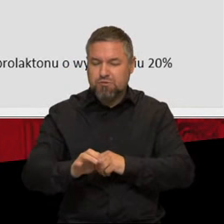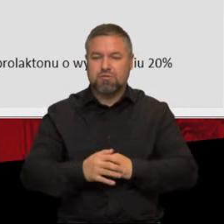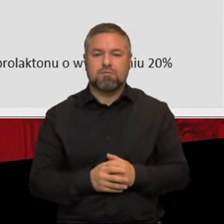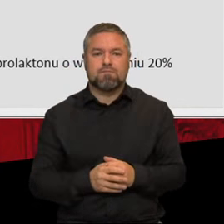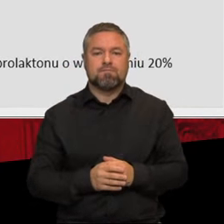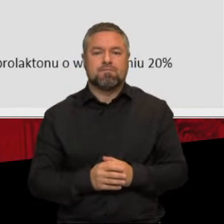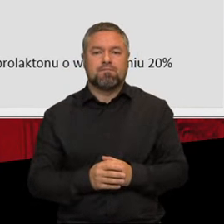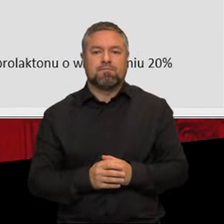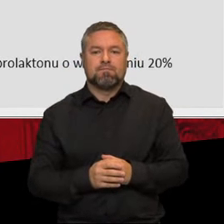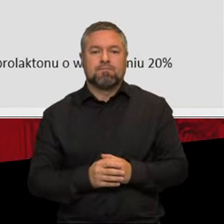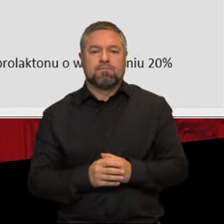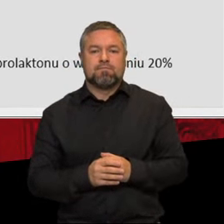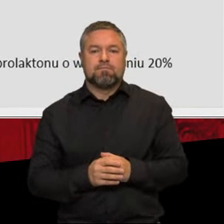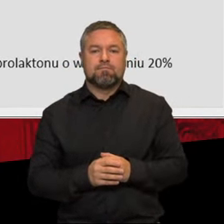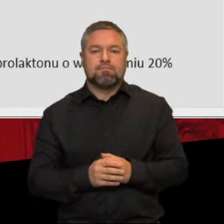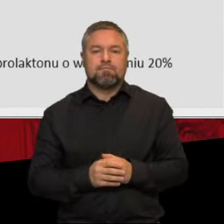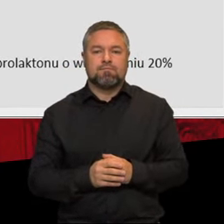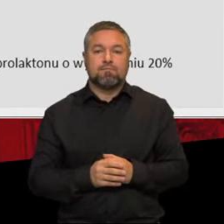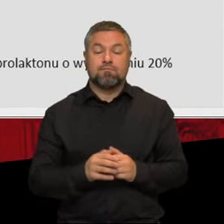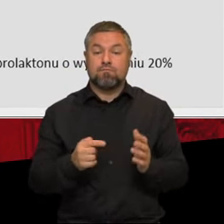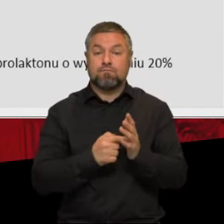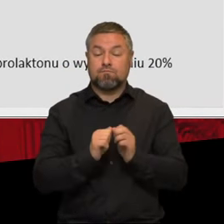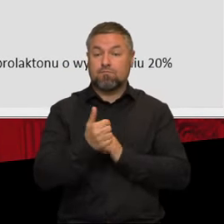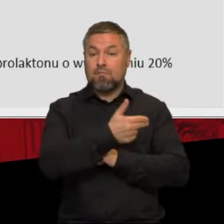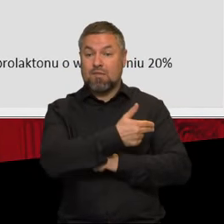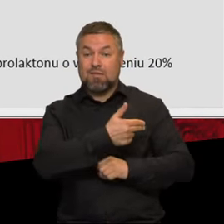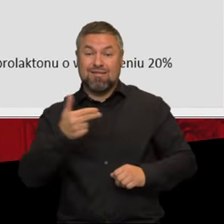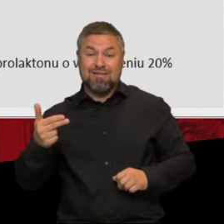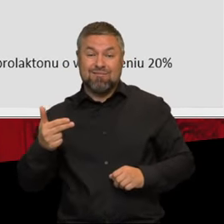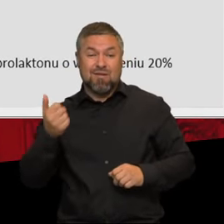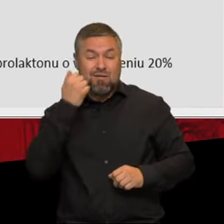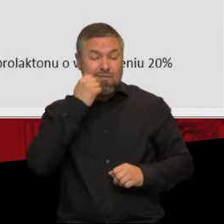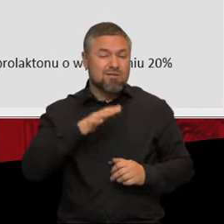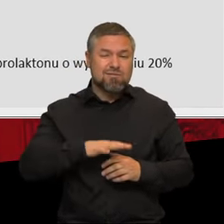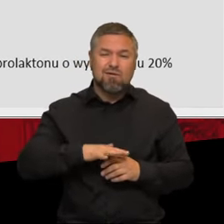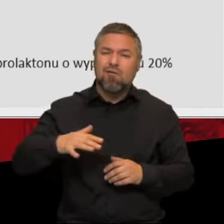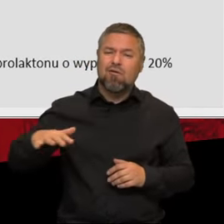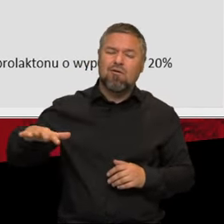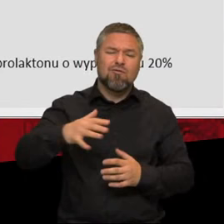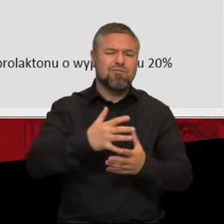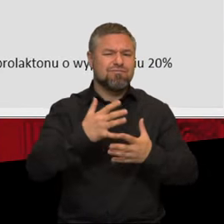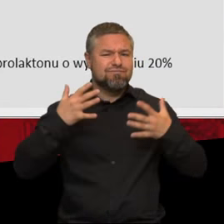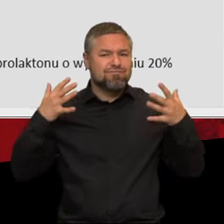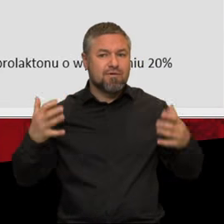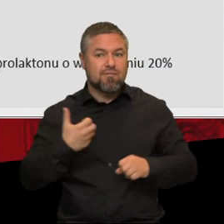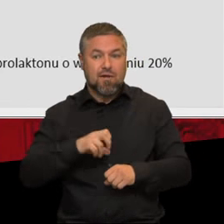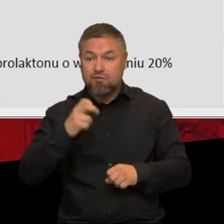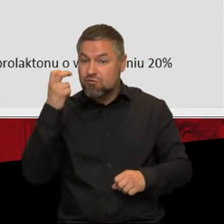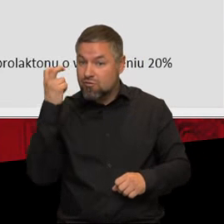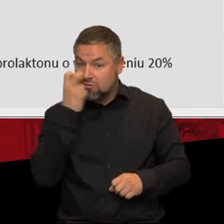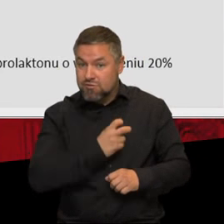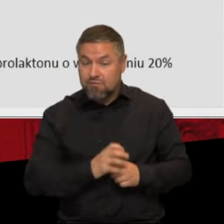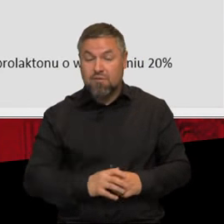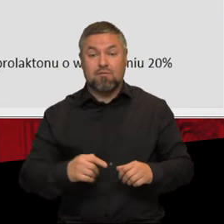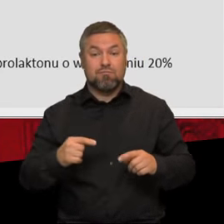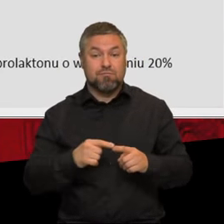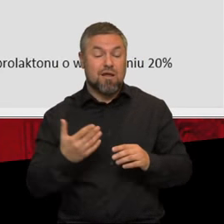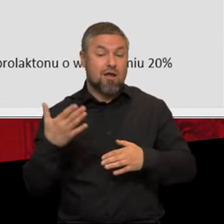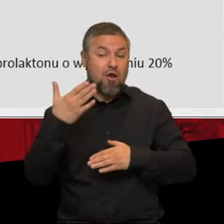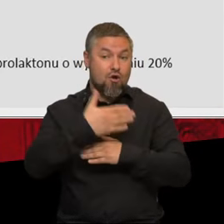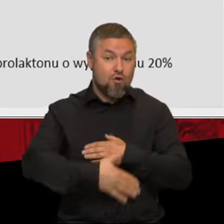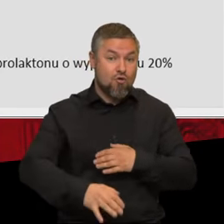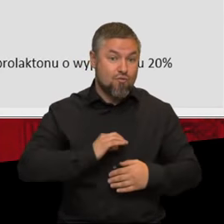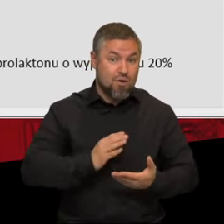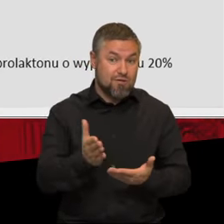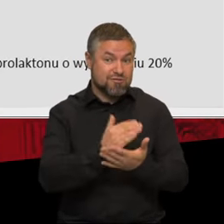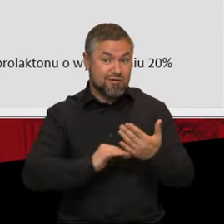bardziej precyzyjnie. Jest to temat, proszę Państwa, bardzo obszerny i bardzo ciekawy. Jednak na sam koniec